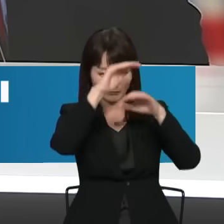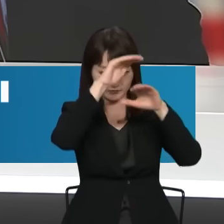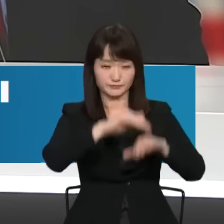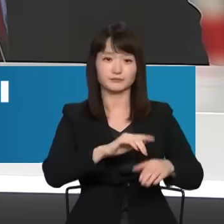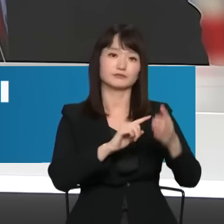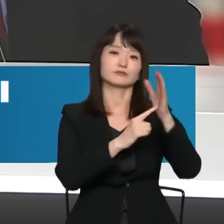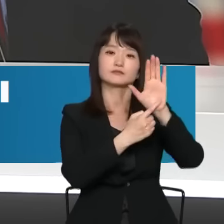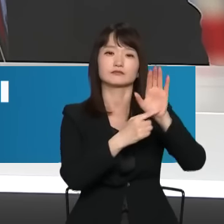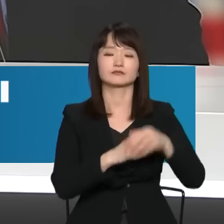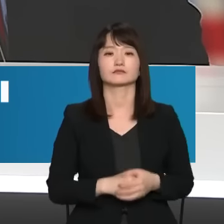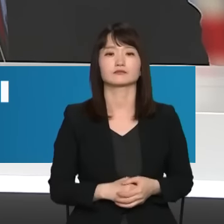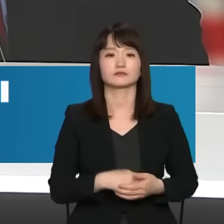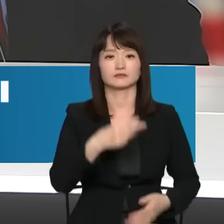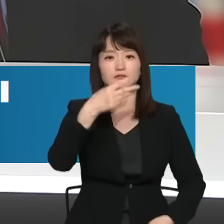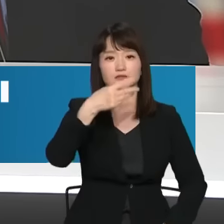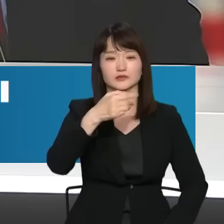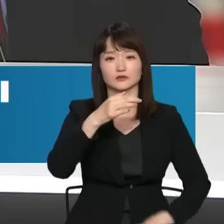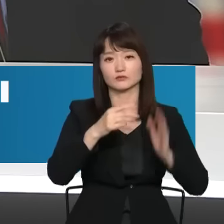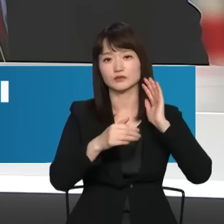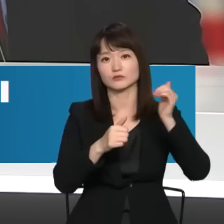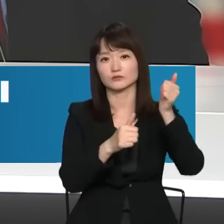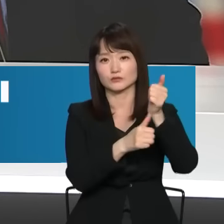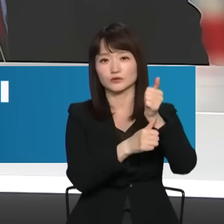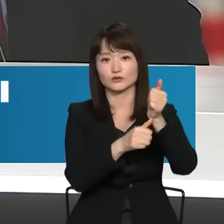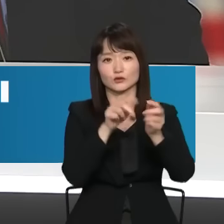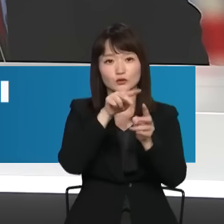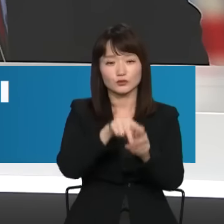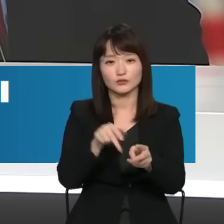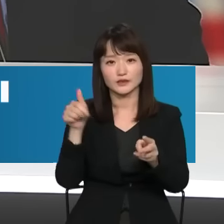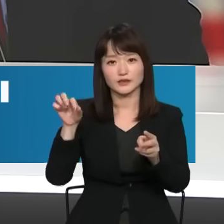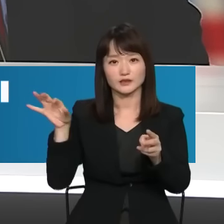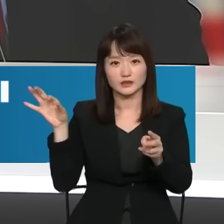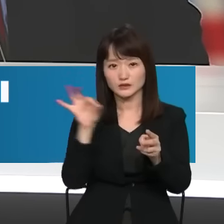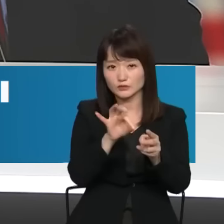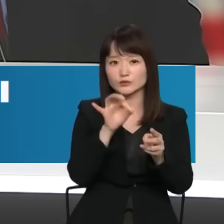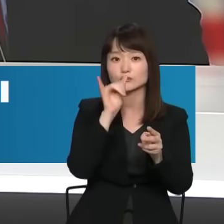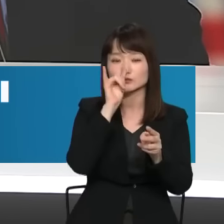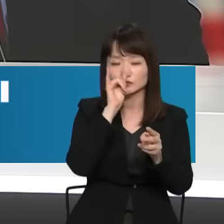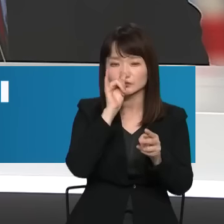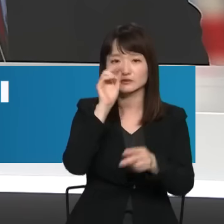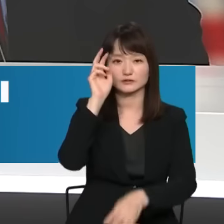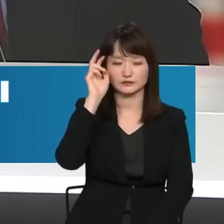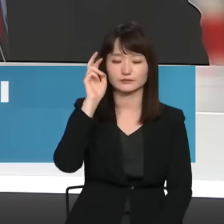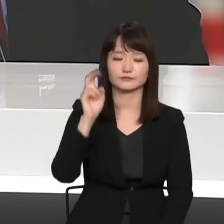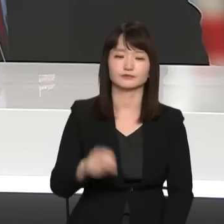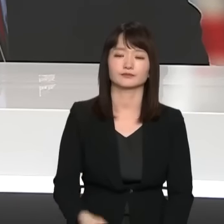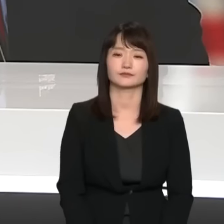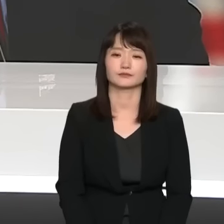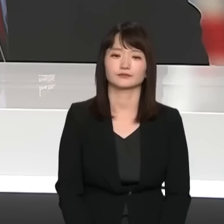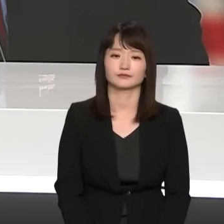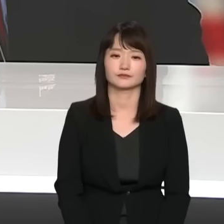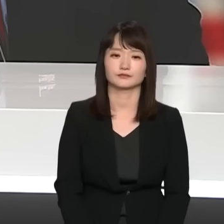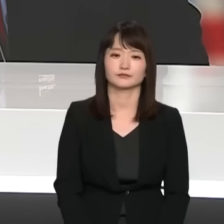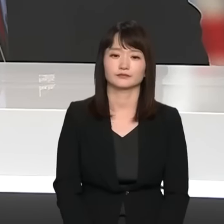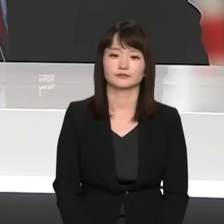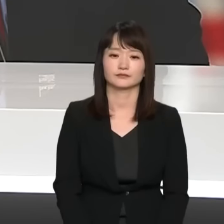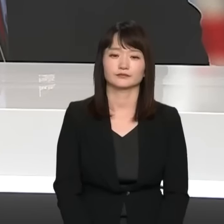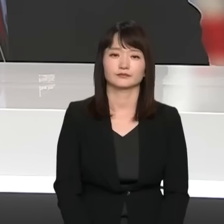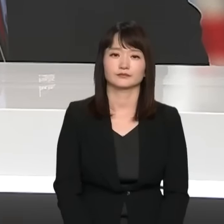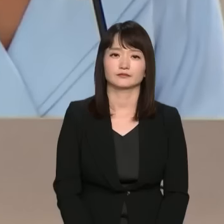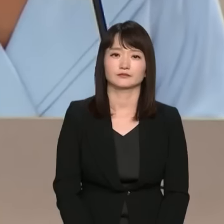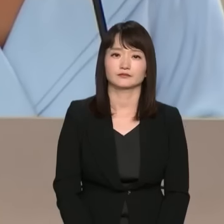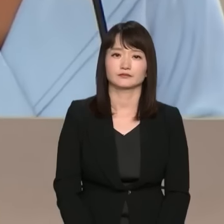내놨습니다. 트럼프의 부통령 후보군에 헤일리가 들어갈 수 있다는 관측도 나옵니다. 워싱턴에서 김형구 특파원입니다.